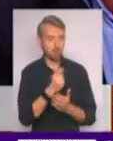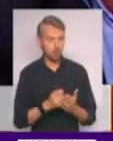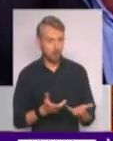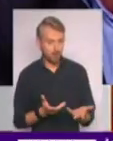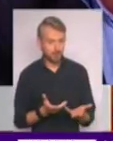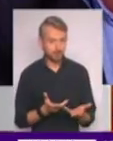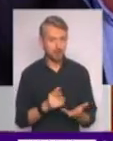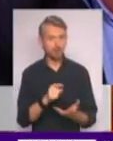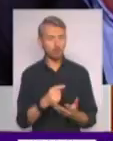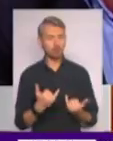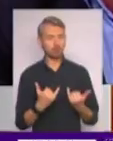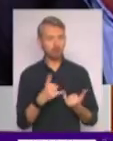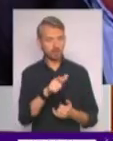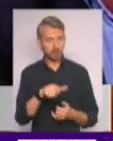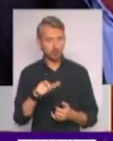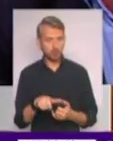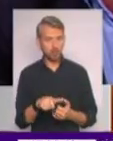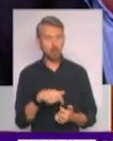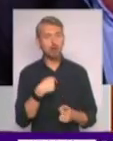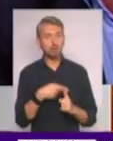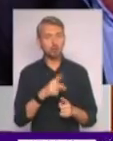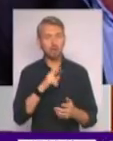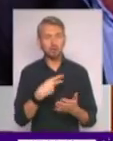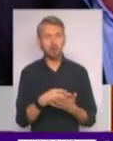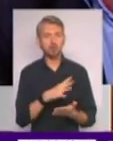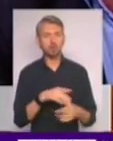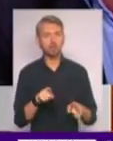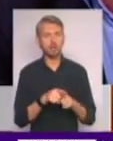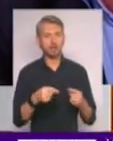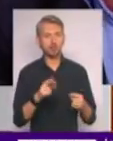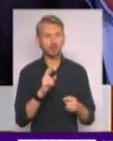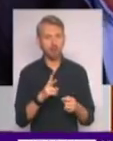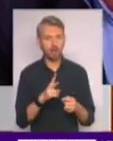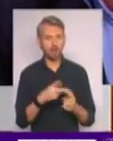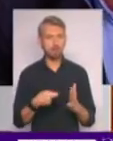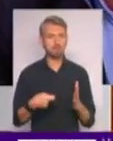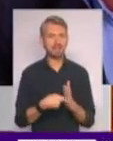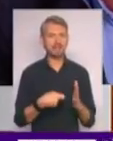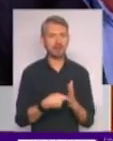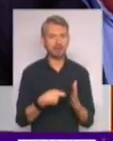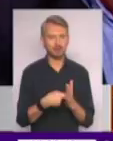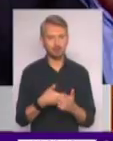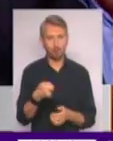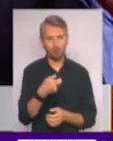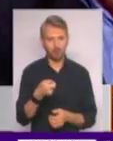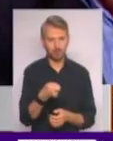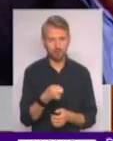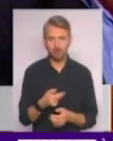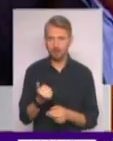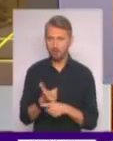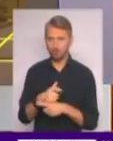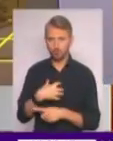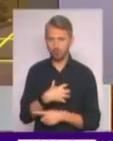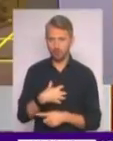так, вони сучасні люди. Крім того, навіть передбачені були такі речі, як підзарядки гаджетів. Це дуже важливо зараз у сучасному